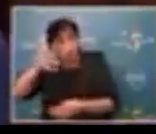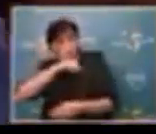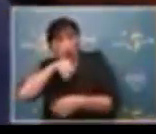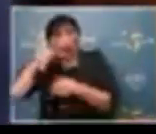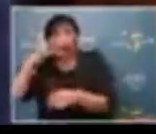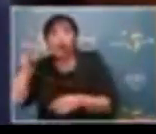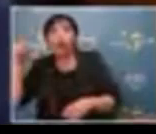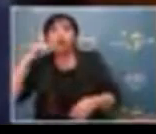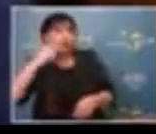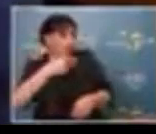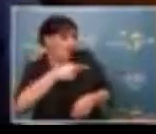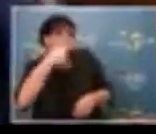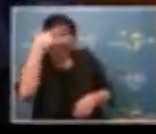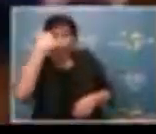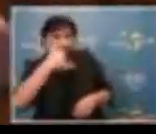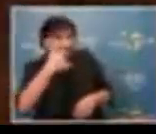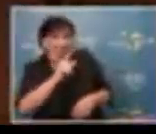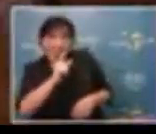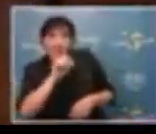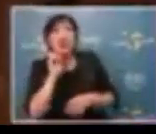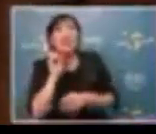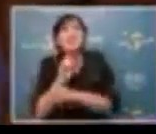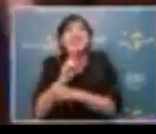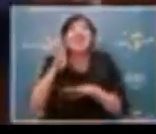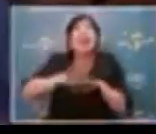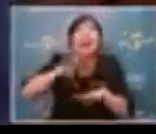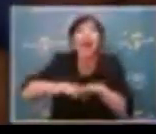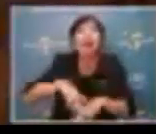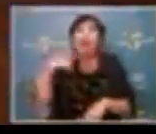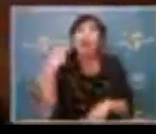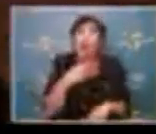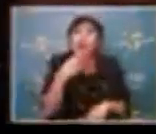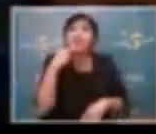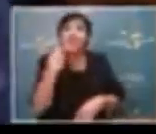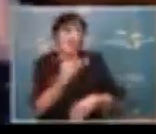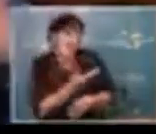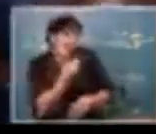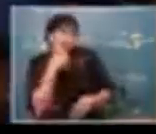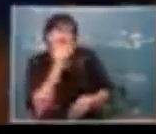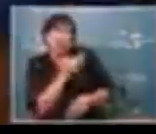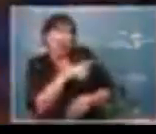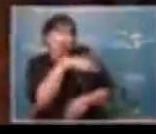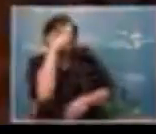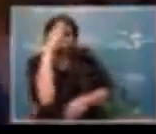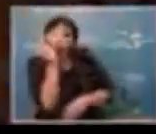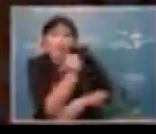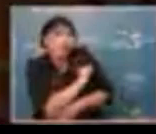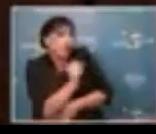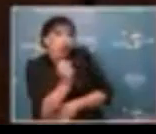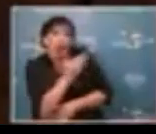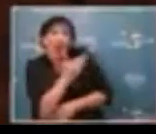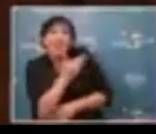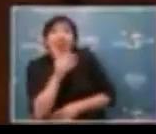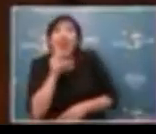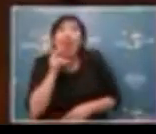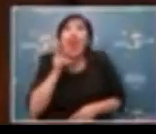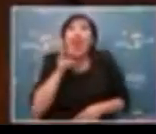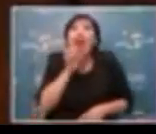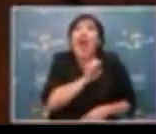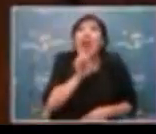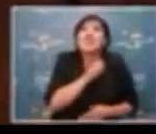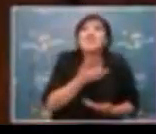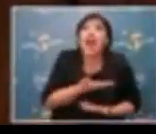scarsamente intelligente. Il suo insegnante di matematica gli ha detto: c'hai giovani, non capisci un cazzo. Ad Einstein!